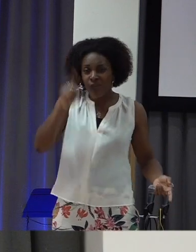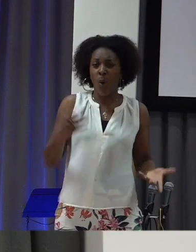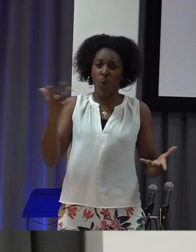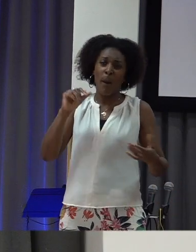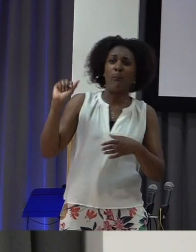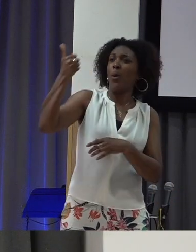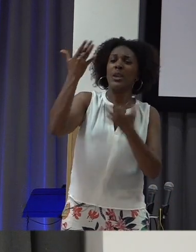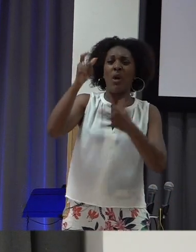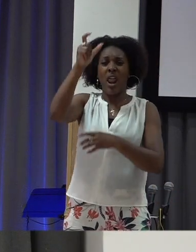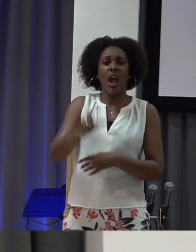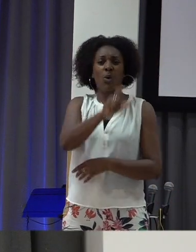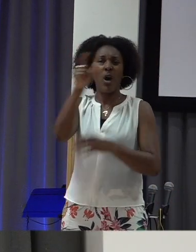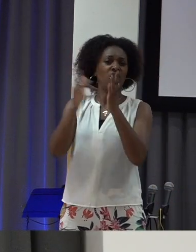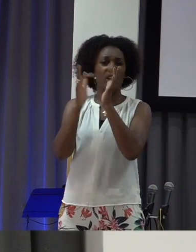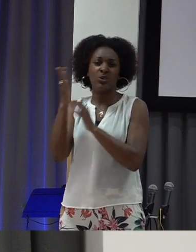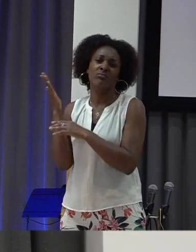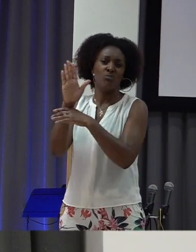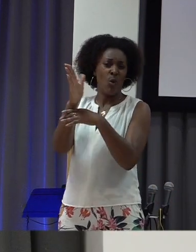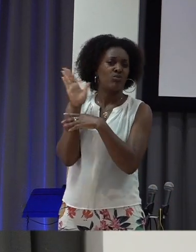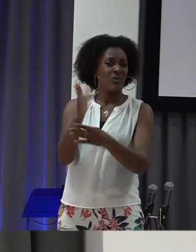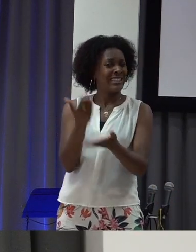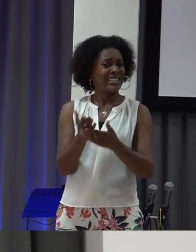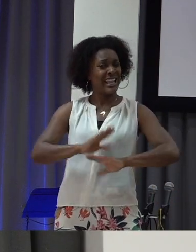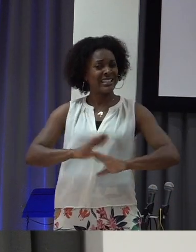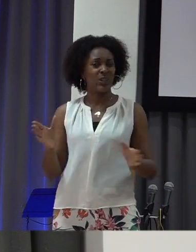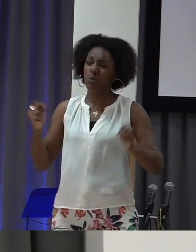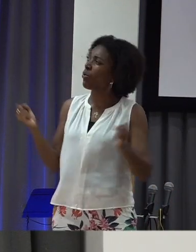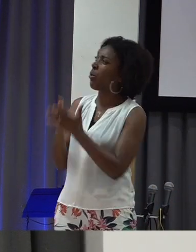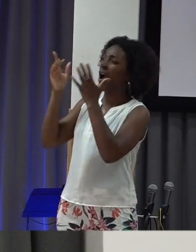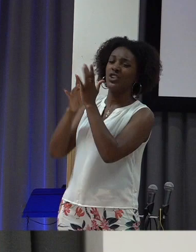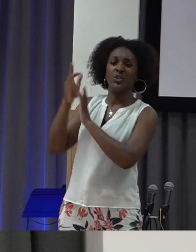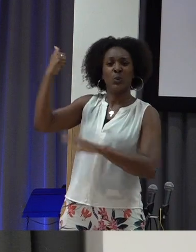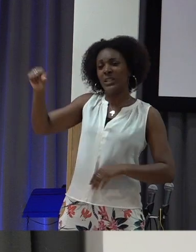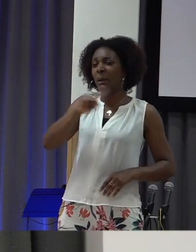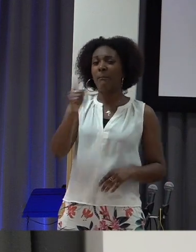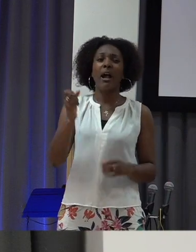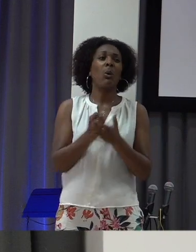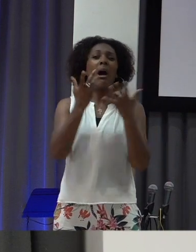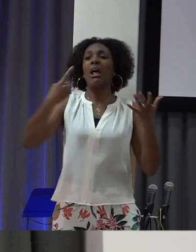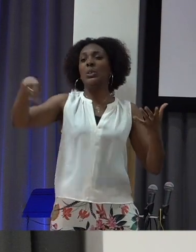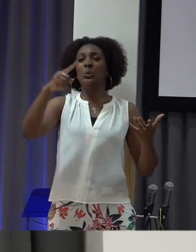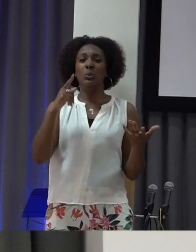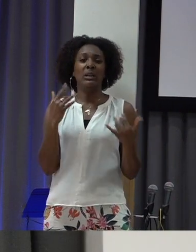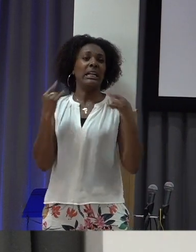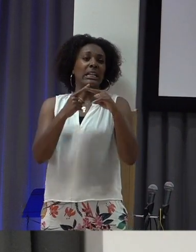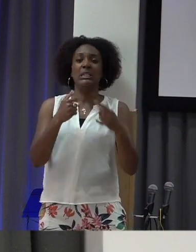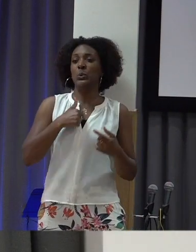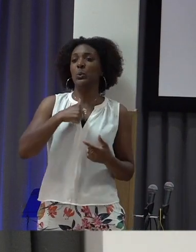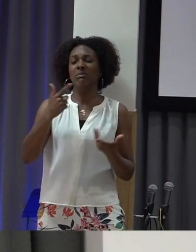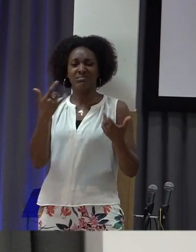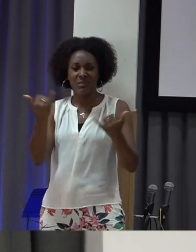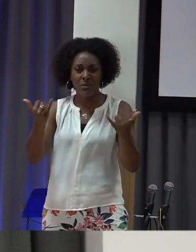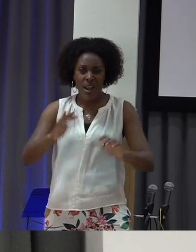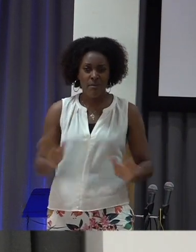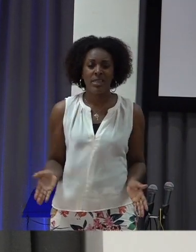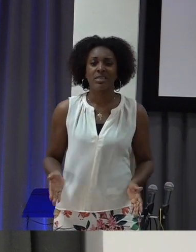grâce renouvelée. Chaque jour, je le précise. Alors, l'Évangile, et c'est le mot de la fin, l'Évangile, au